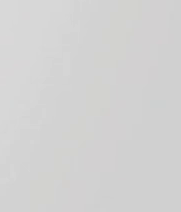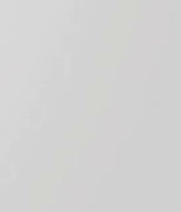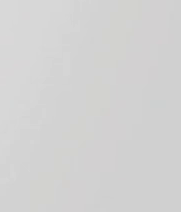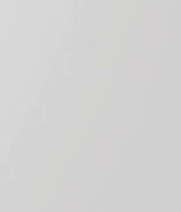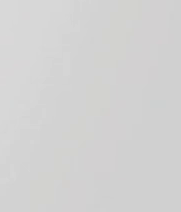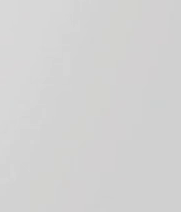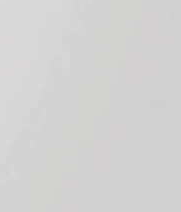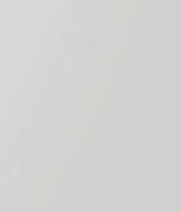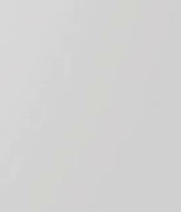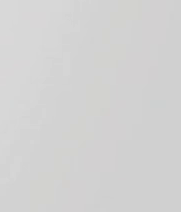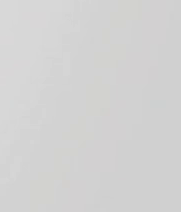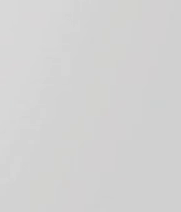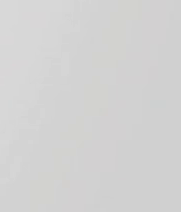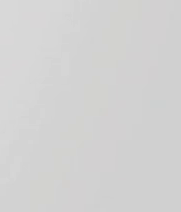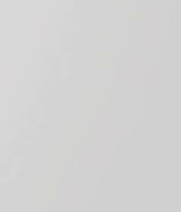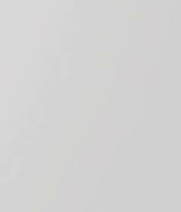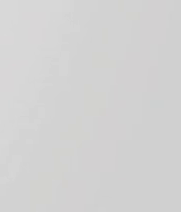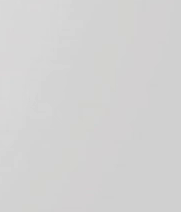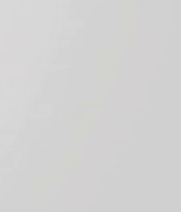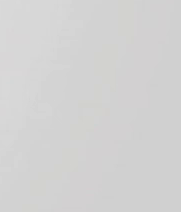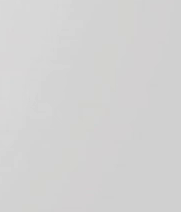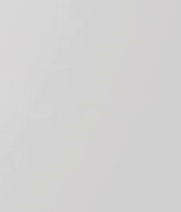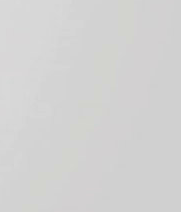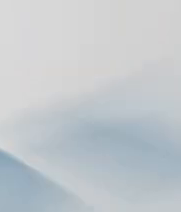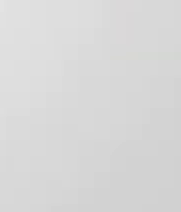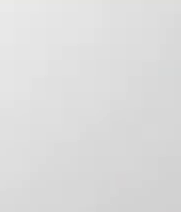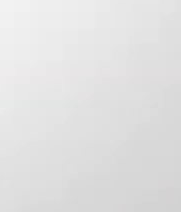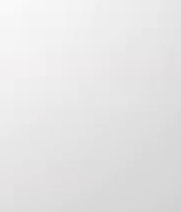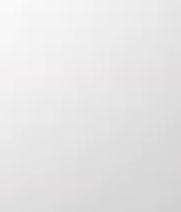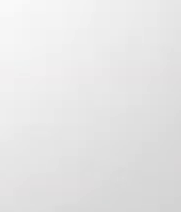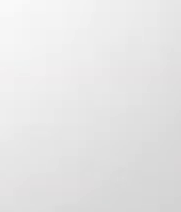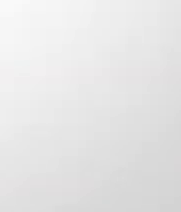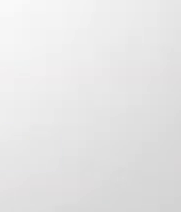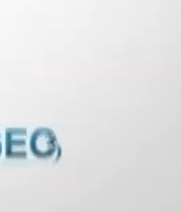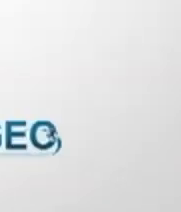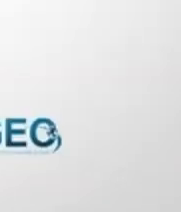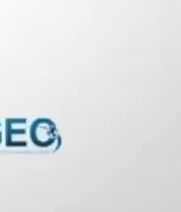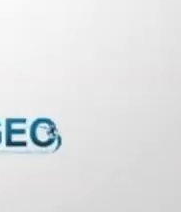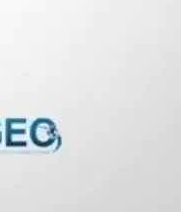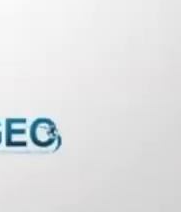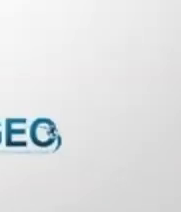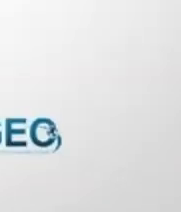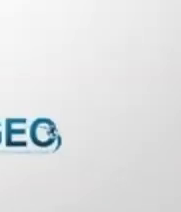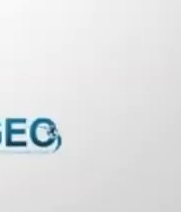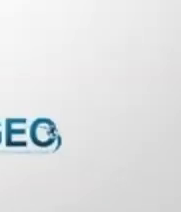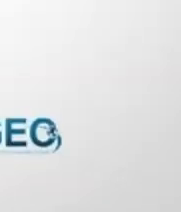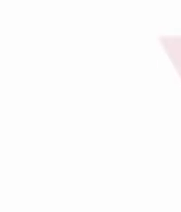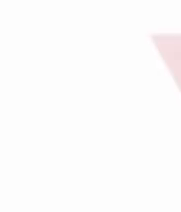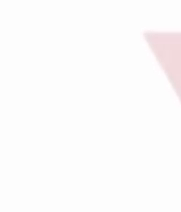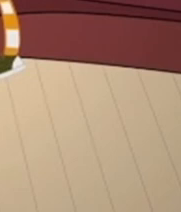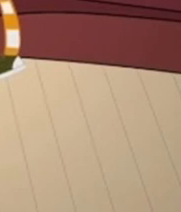დარეკეთ ცხელხაზზე 153 ან 1501. არ დაჯარიმდე. მადლობა პასუხისმგებლობისთვის.